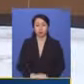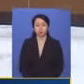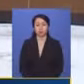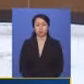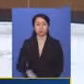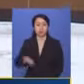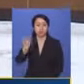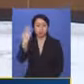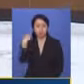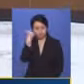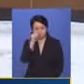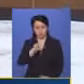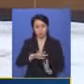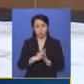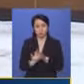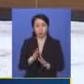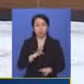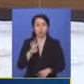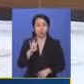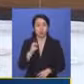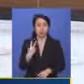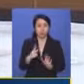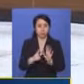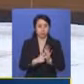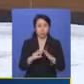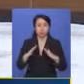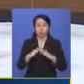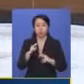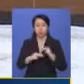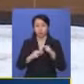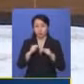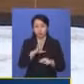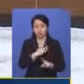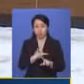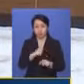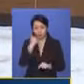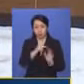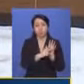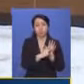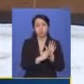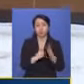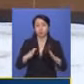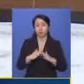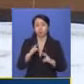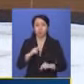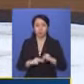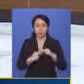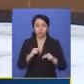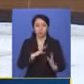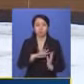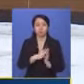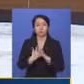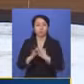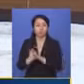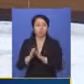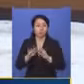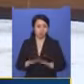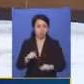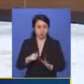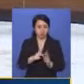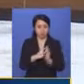селе мы 428 домов построили. Так. В этом году 800 домов строим в сельской местности. Из них,